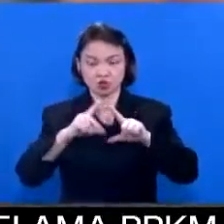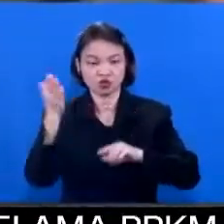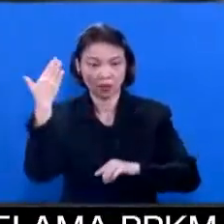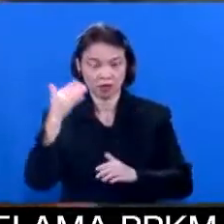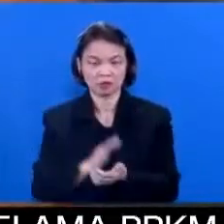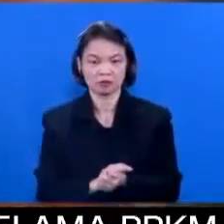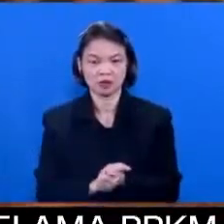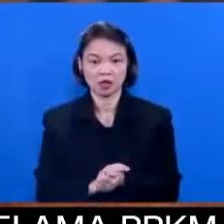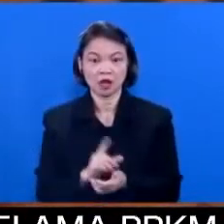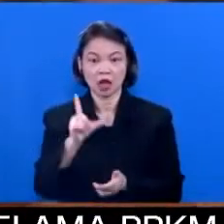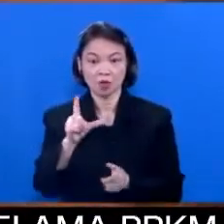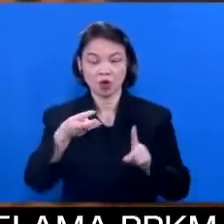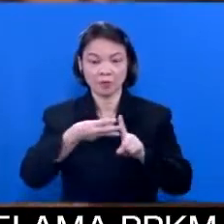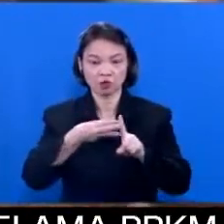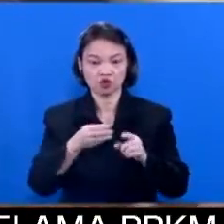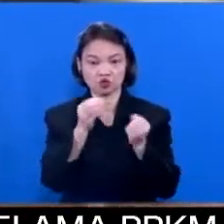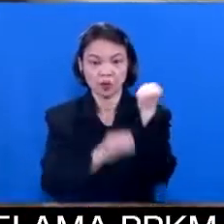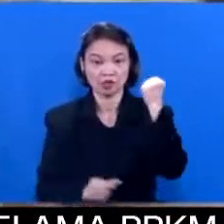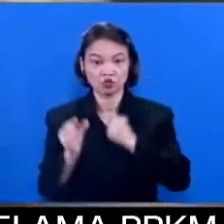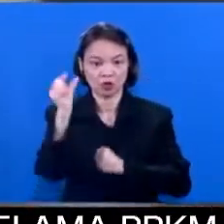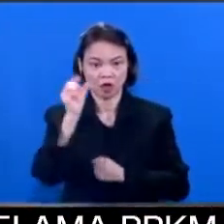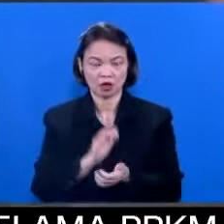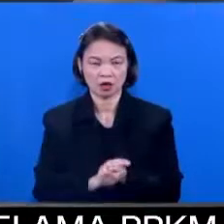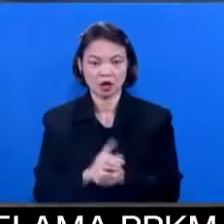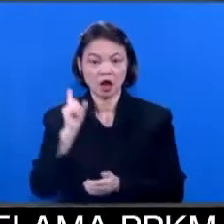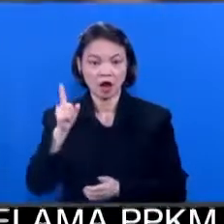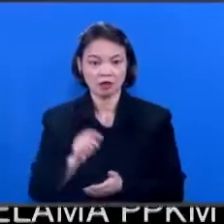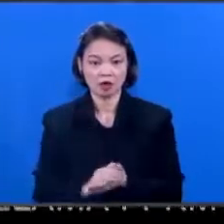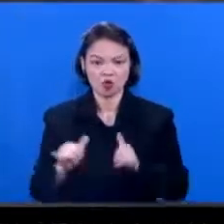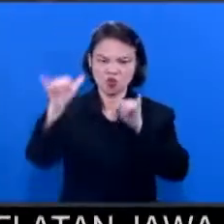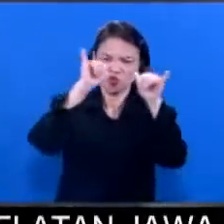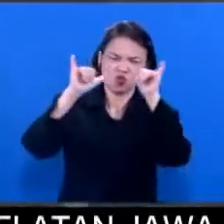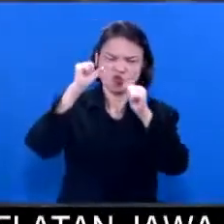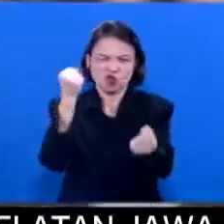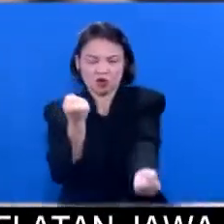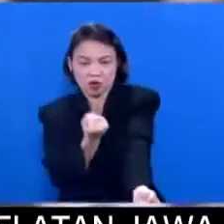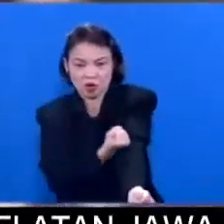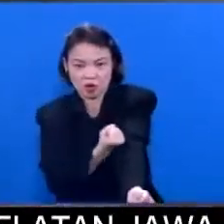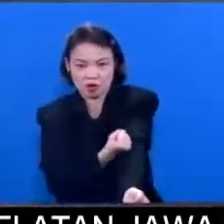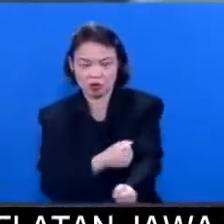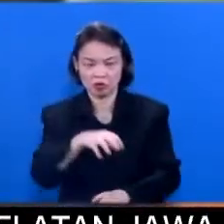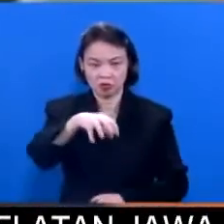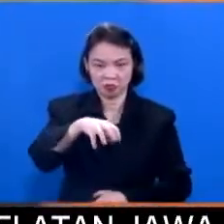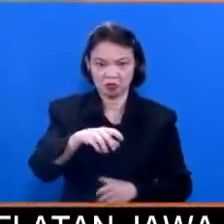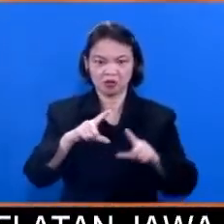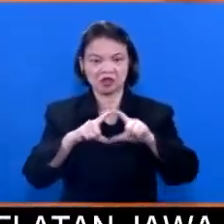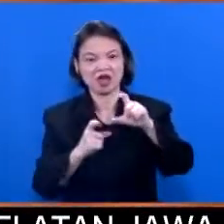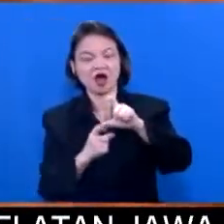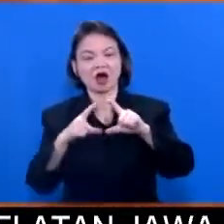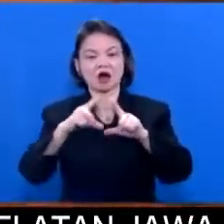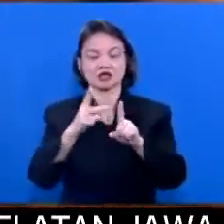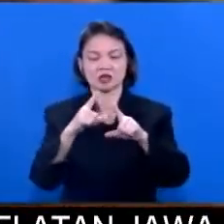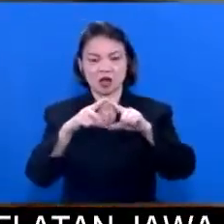Kabupaten Labuhan Batu Utara, Sumatera Utara, justru menggelar pesta narkoba di sebuah tempat hiburan malam di Asahan saat daerah tersebut